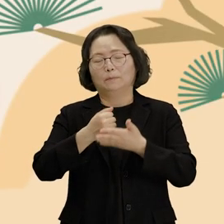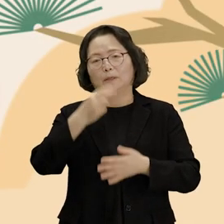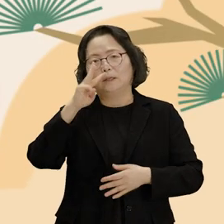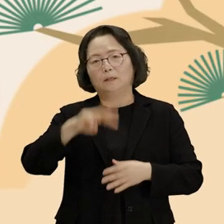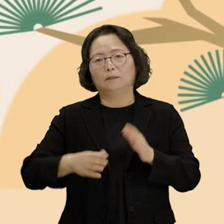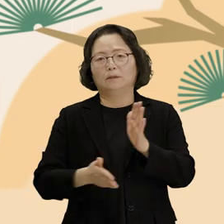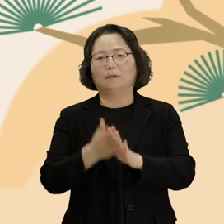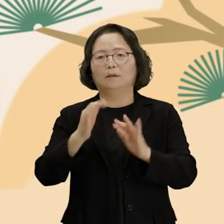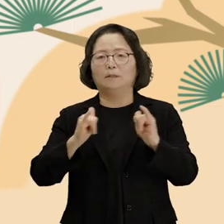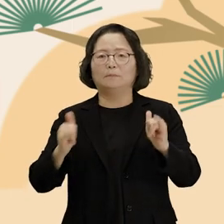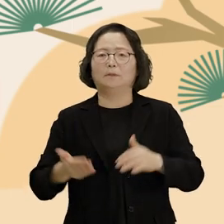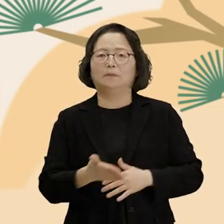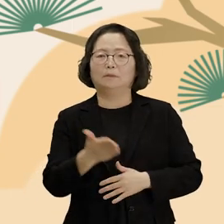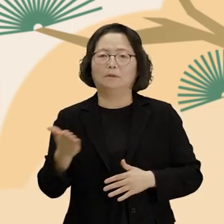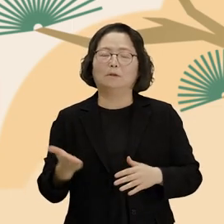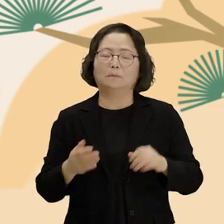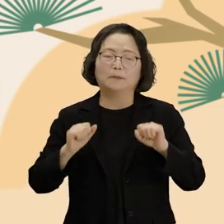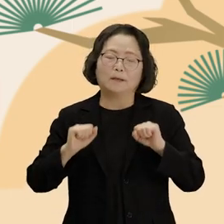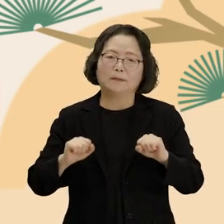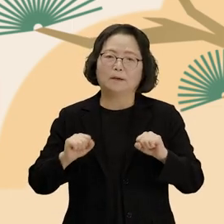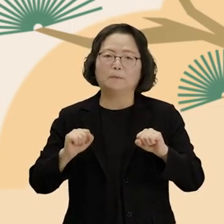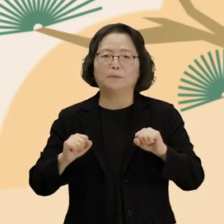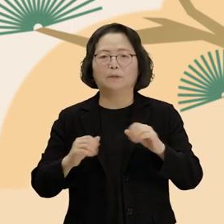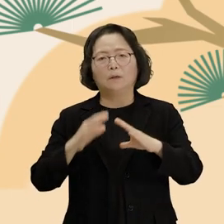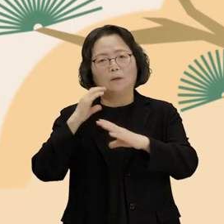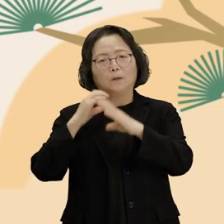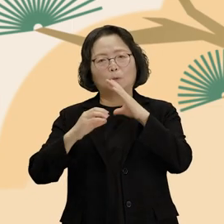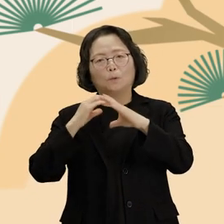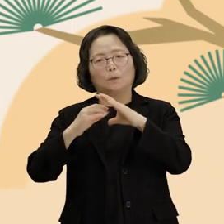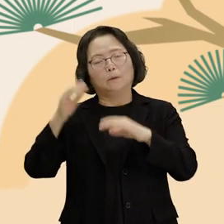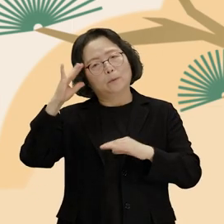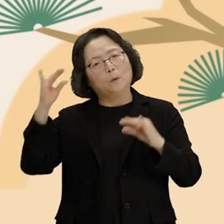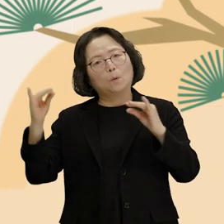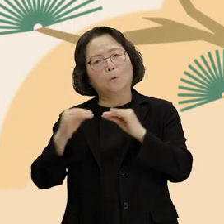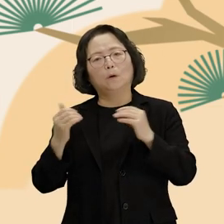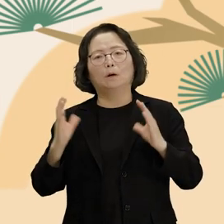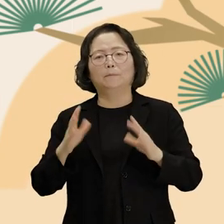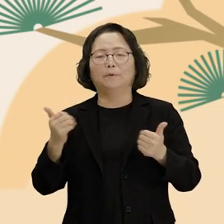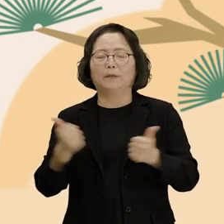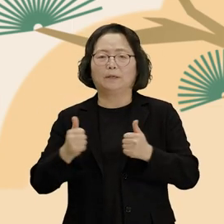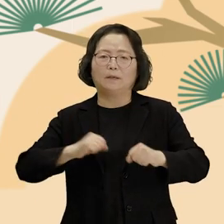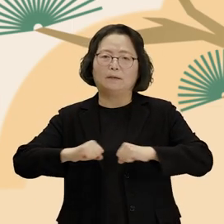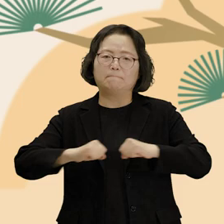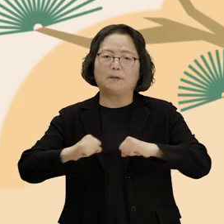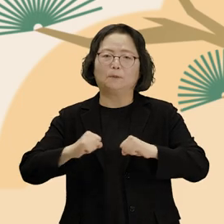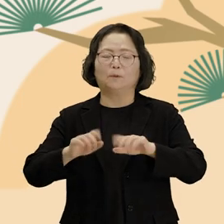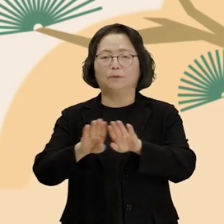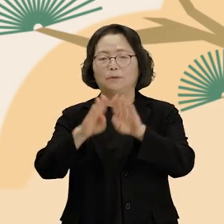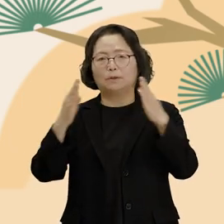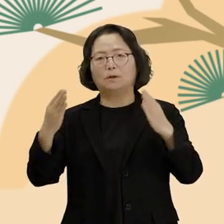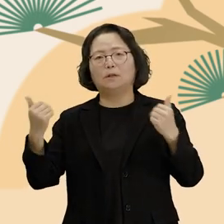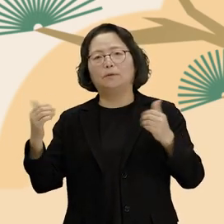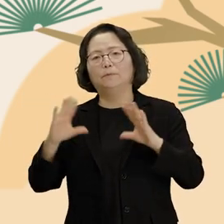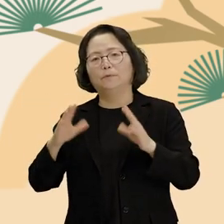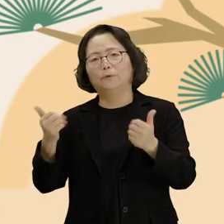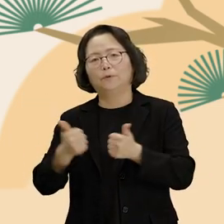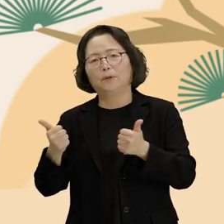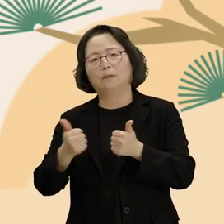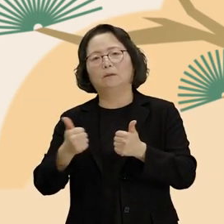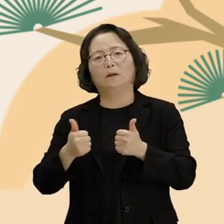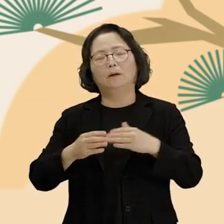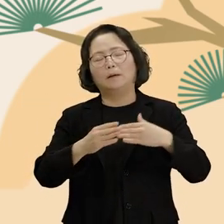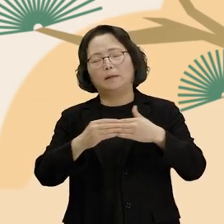존경하는 이천 시민 여러분 안녕하십니까? 소통하는 공감의회, 행동하는